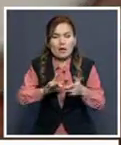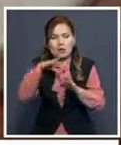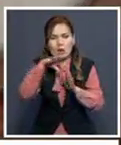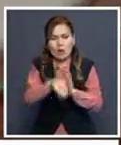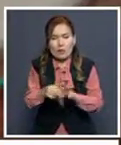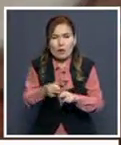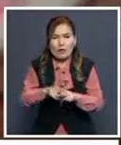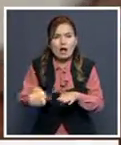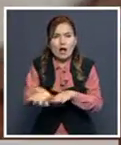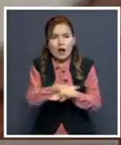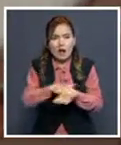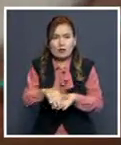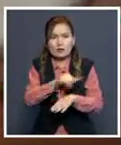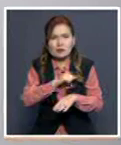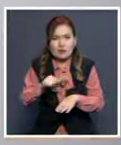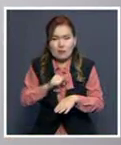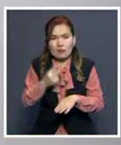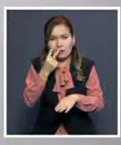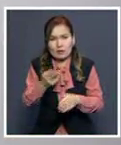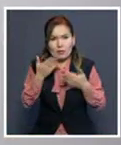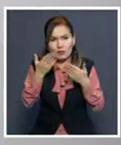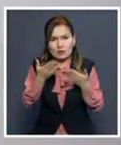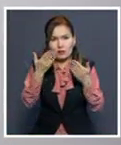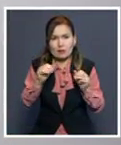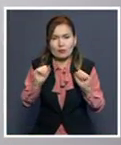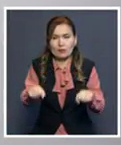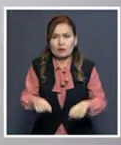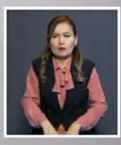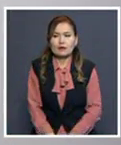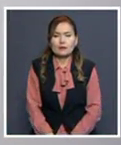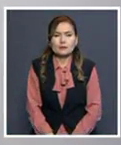көпшілікке қол жетімді болмақ. Амангелді Тетхан, Ержан Жаңбырбай, Қазақстан ұлттық телеарнасы.